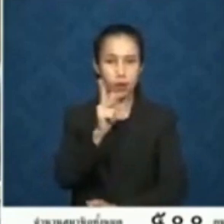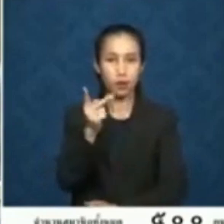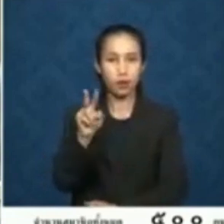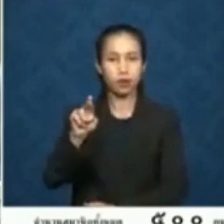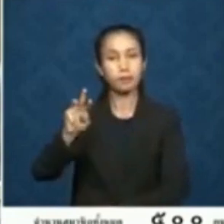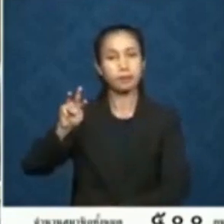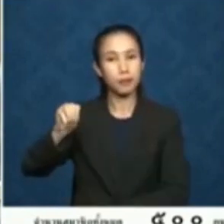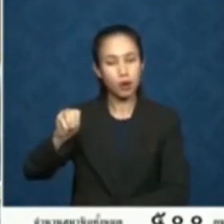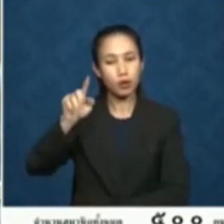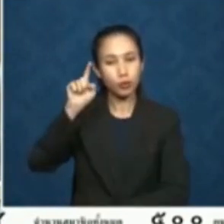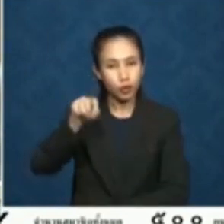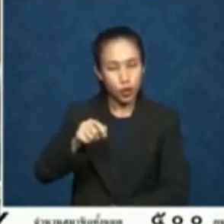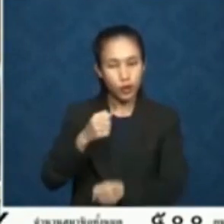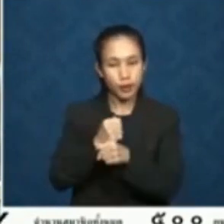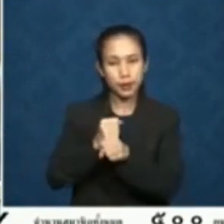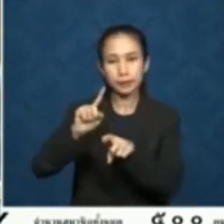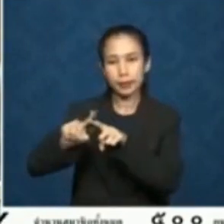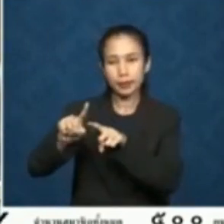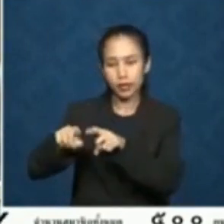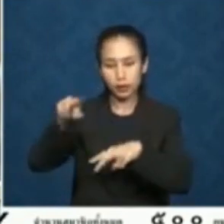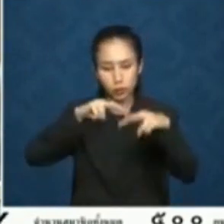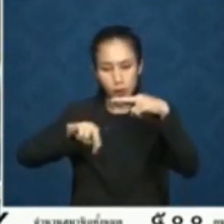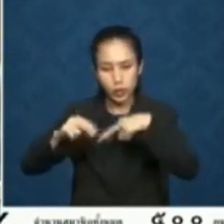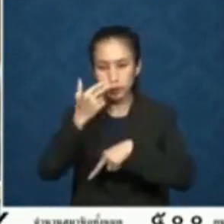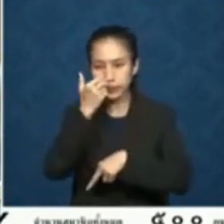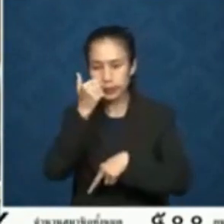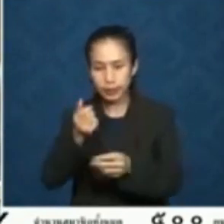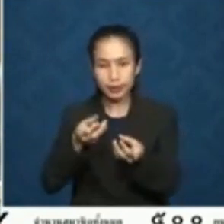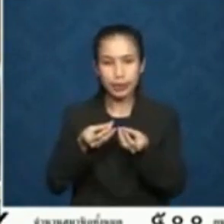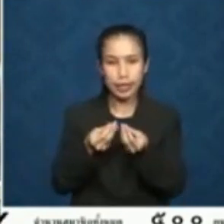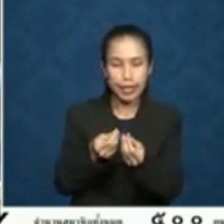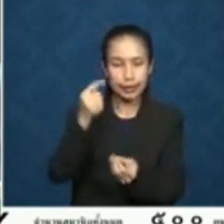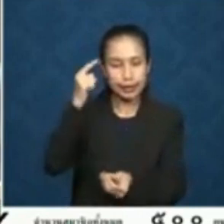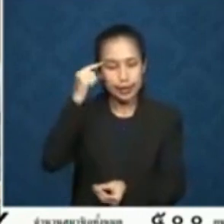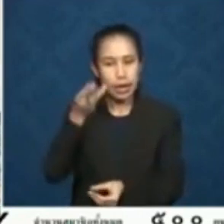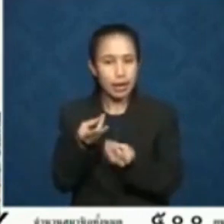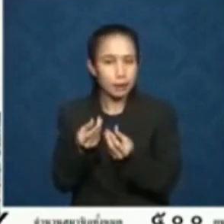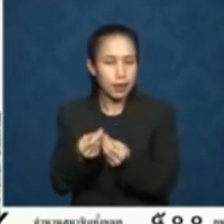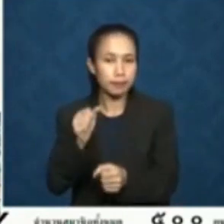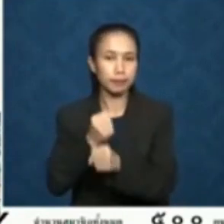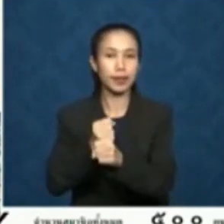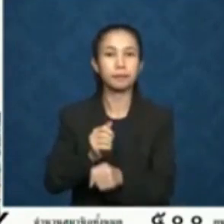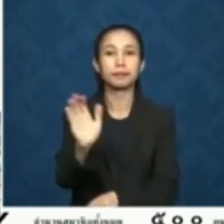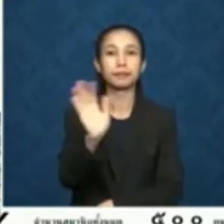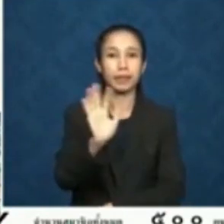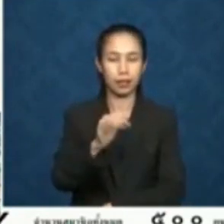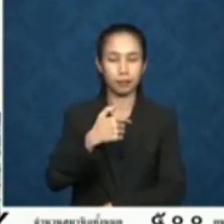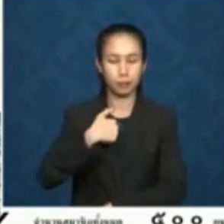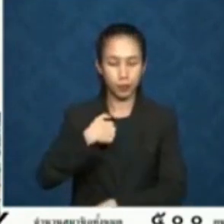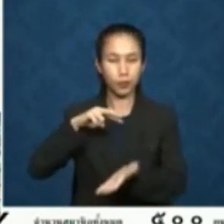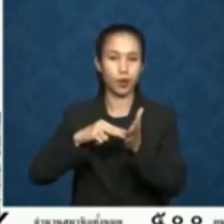มายของเพื่อนสมาชิกแล้วก็ครม.เนี่ยควรจะต้องเป็นไปด้วยความรอบคอบไม่ใช่เร่งรัดแบบสุกเอาเ